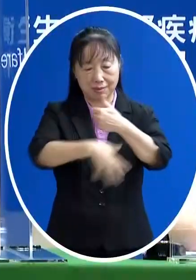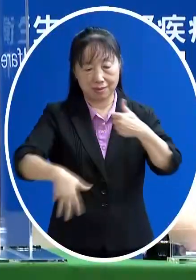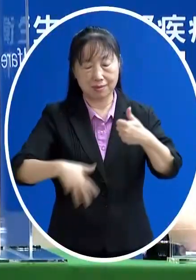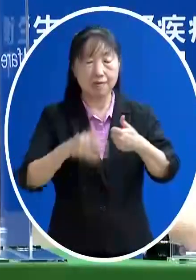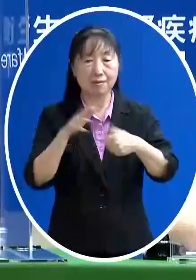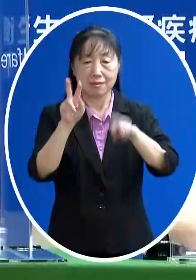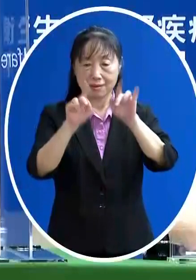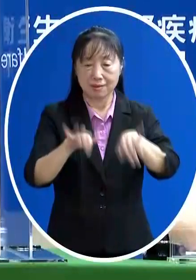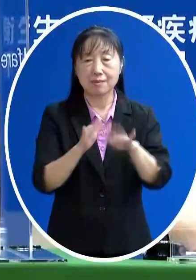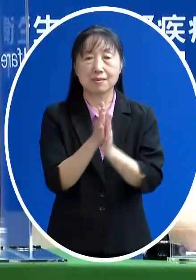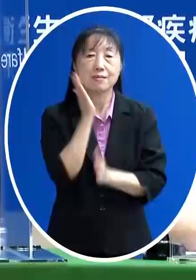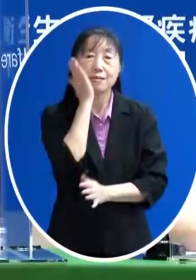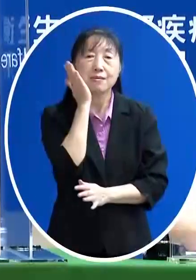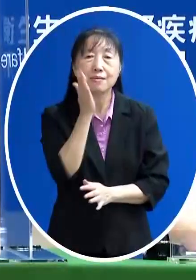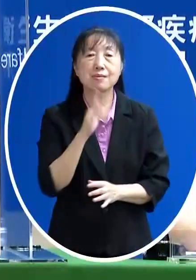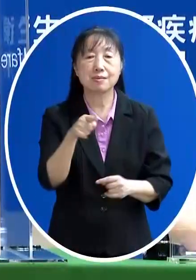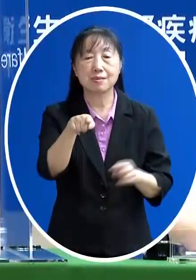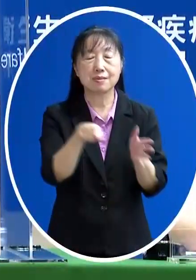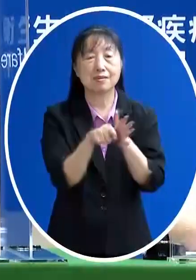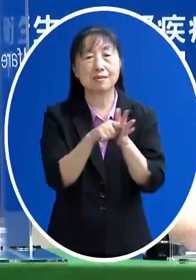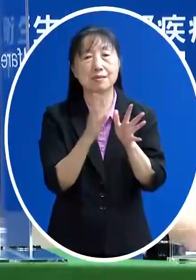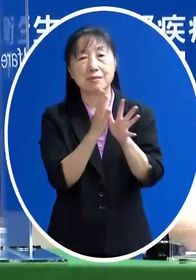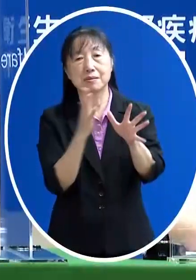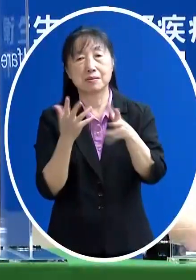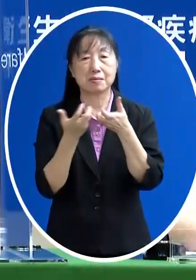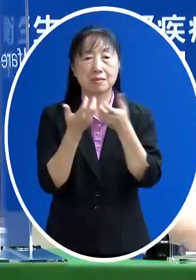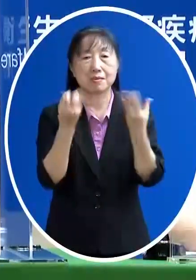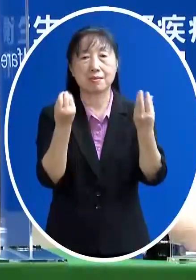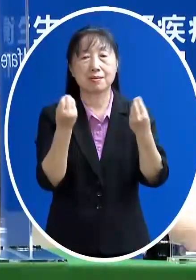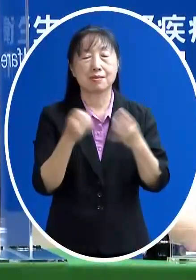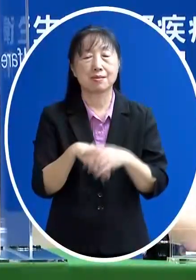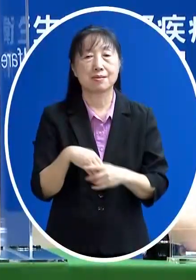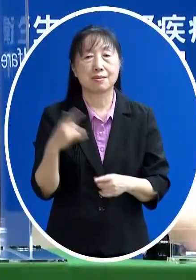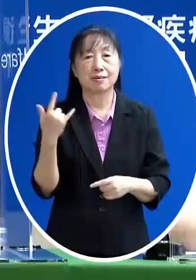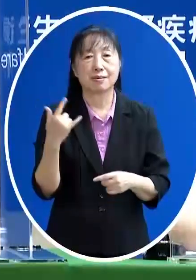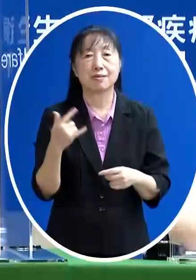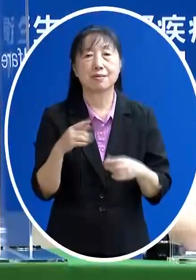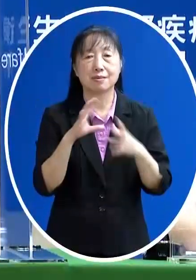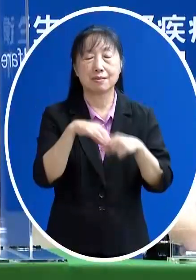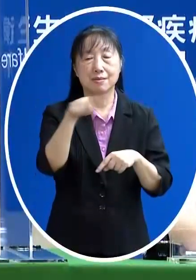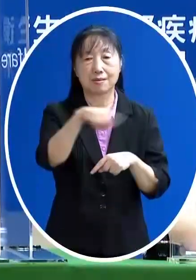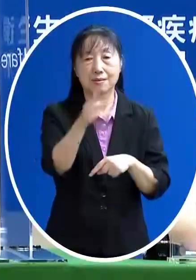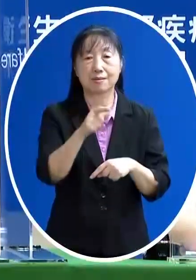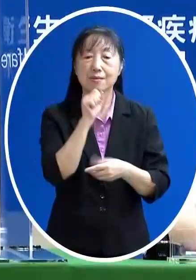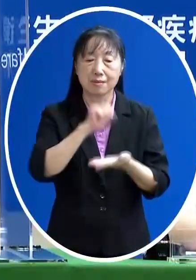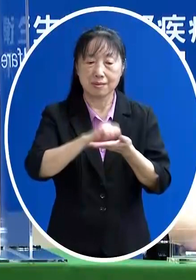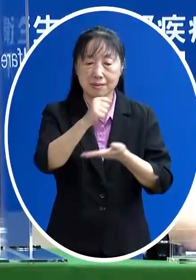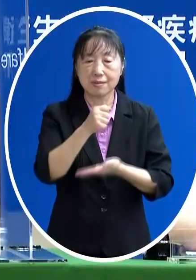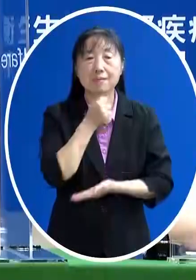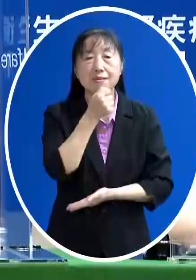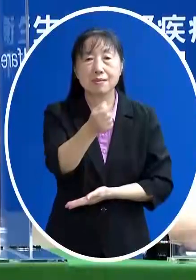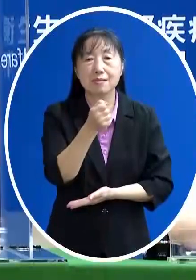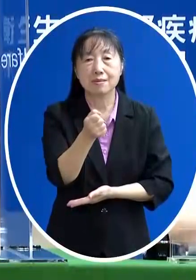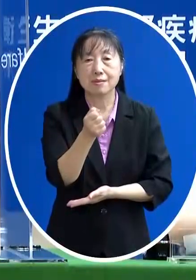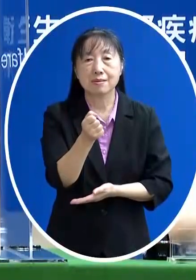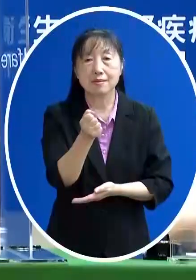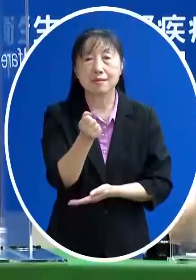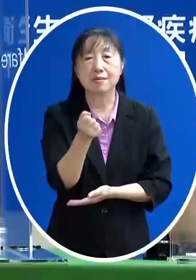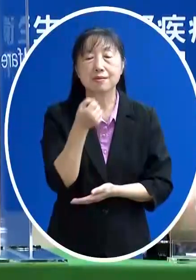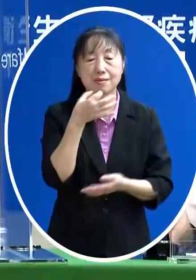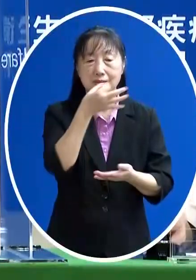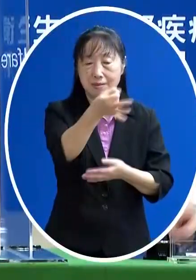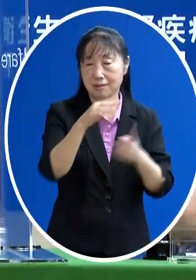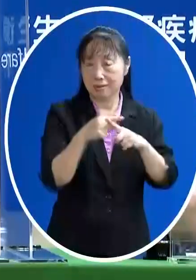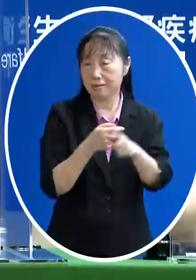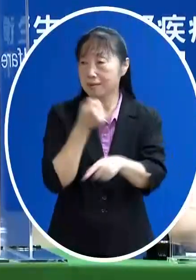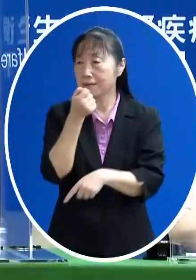那没有排队的情形了哈。那么媒体也有做对民众做一些访问了哈，那是大家大致上认为